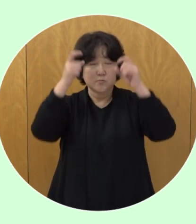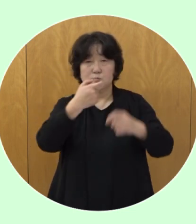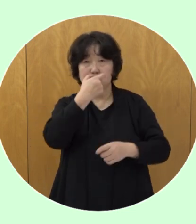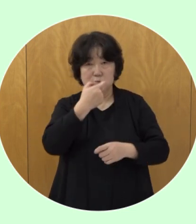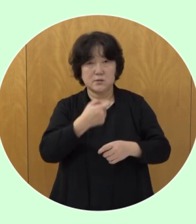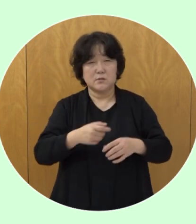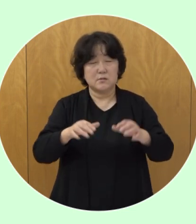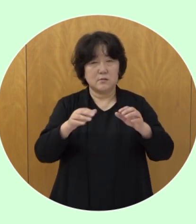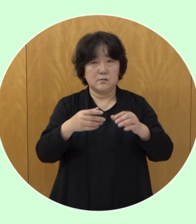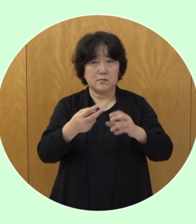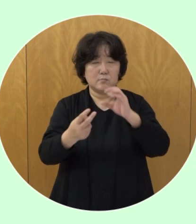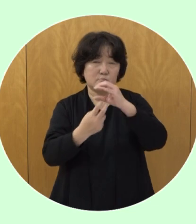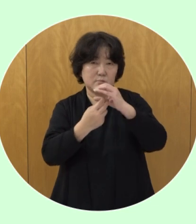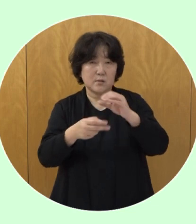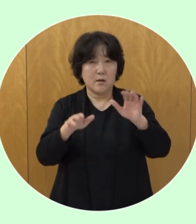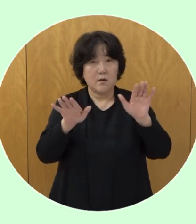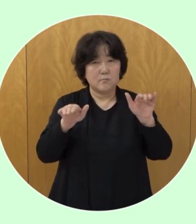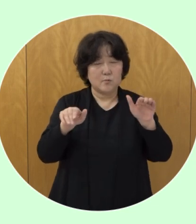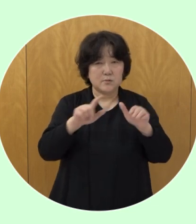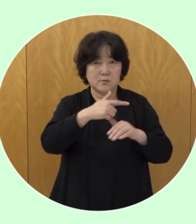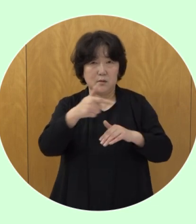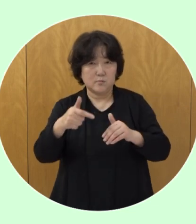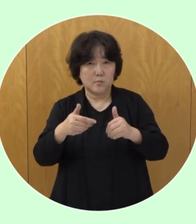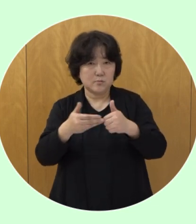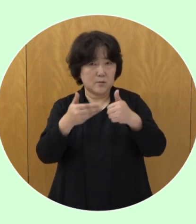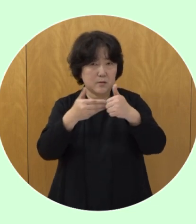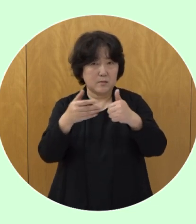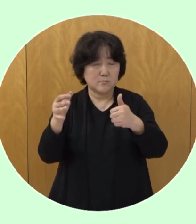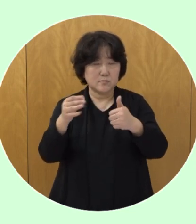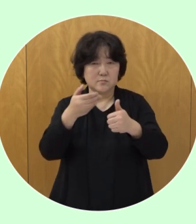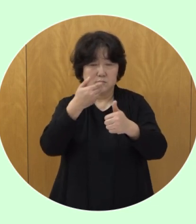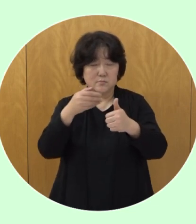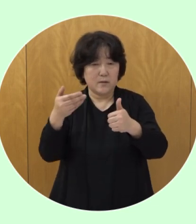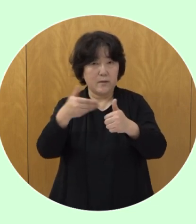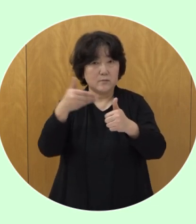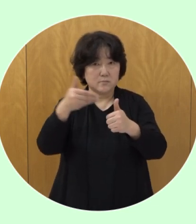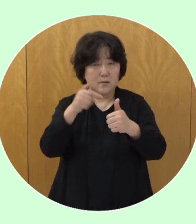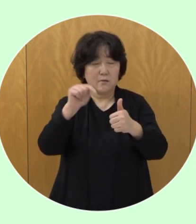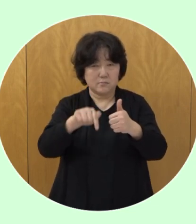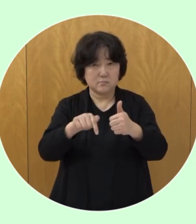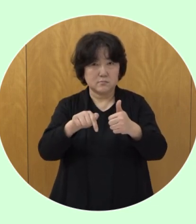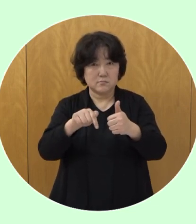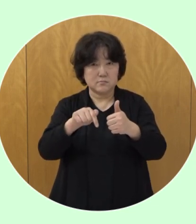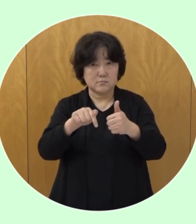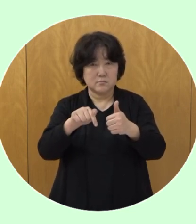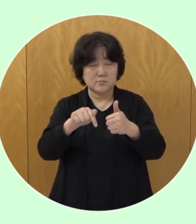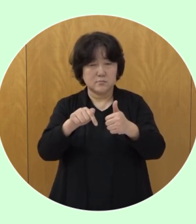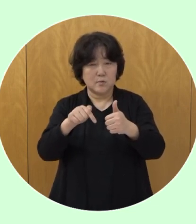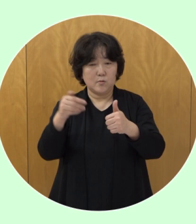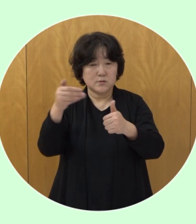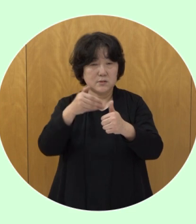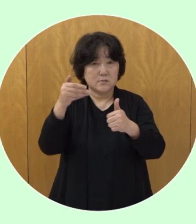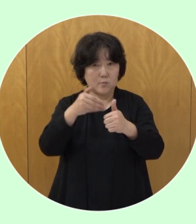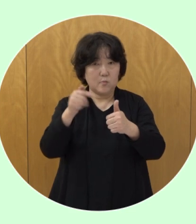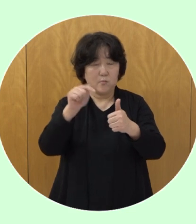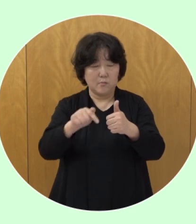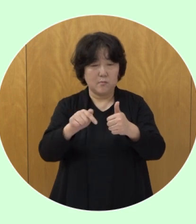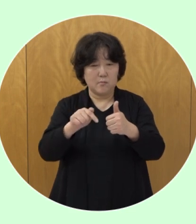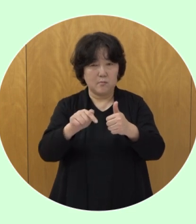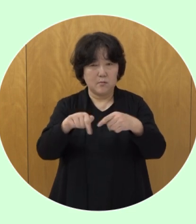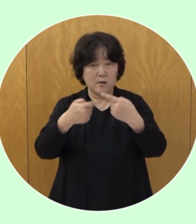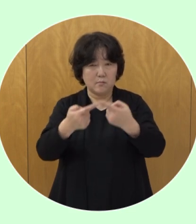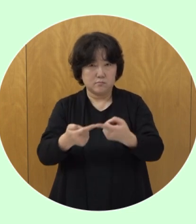くい経営体質への転換を促すため、配合飼料価格安定制度の加入者に対